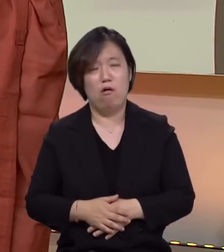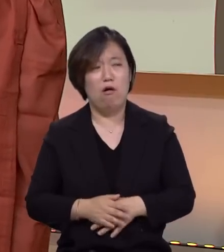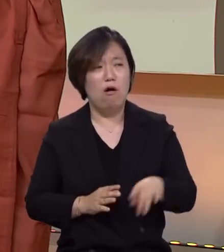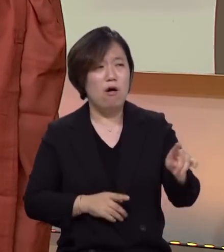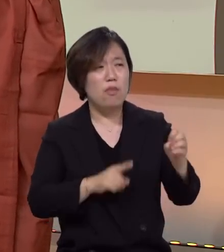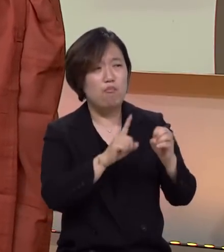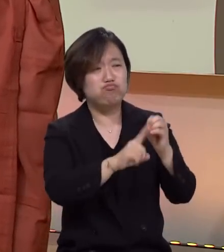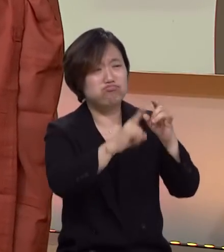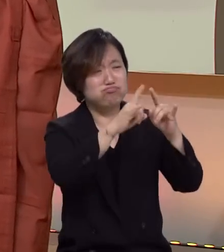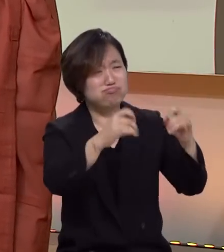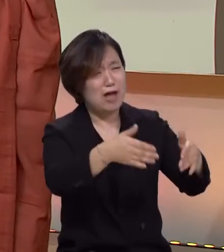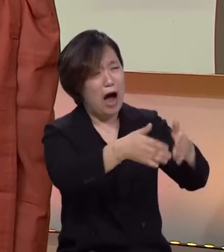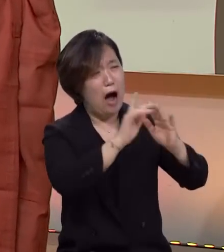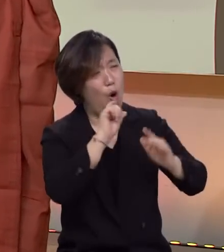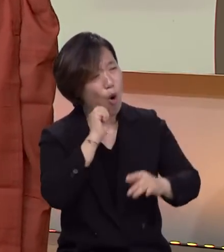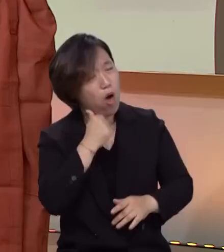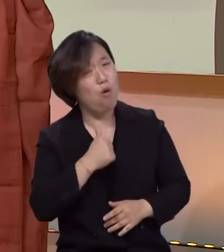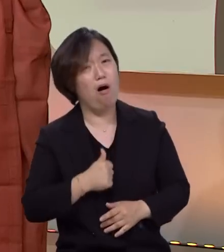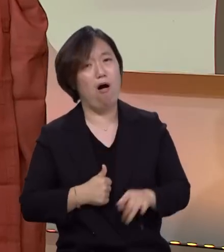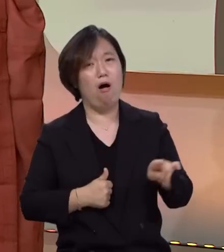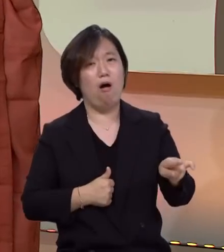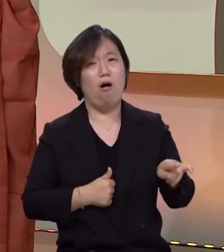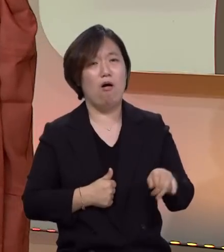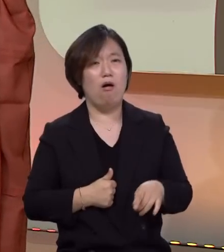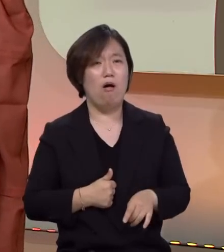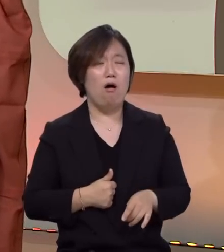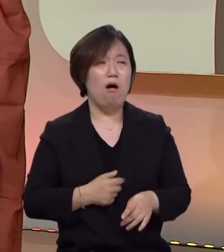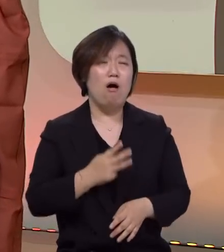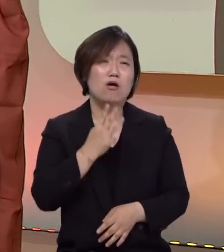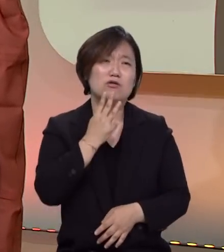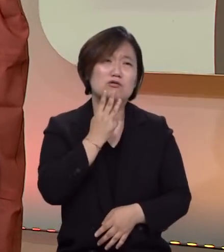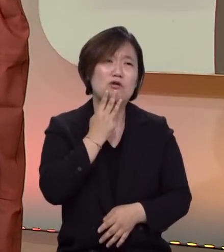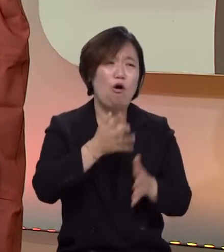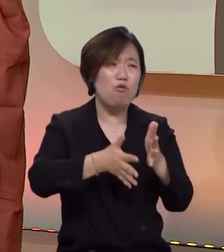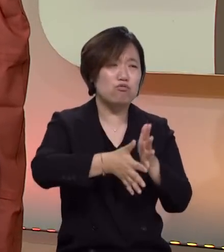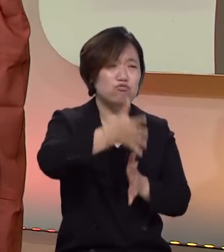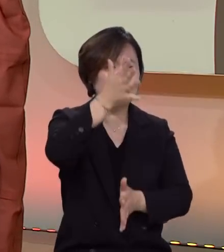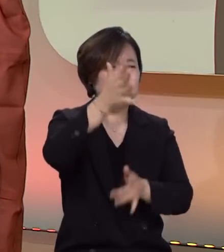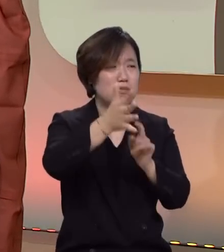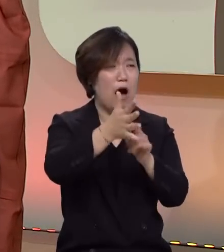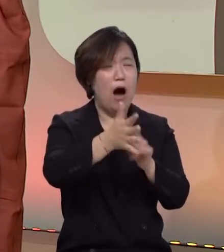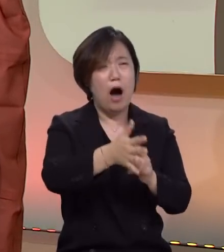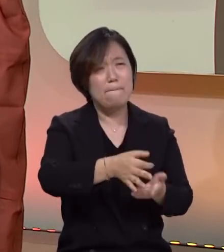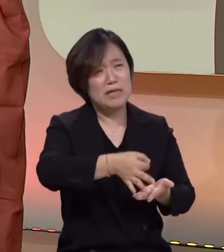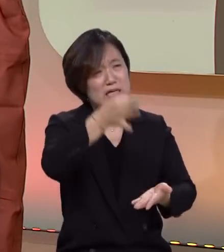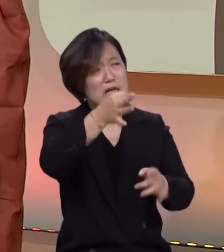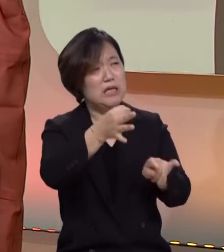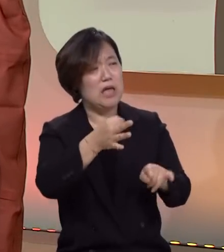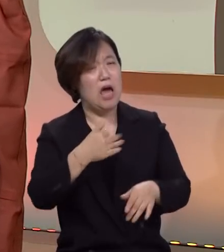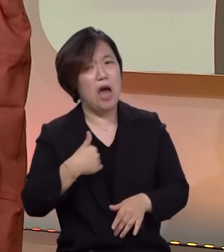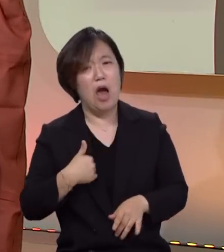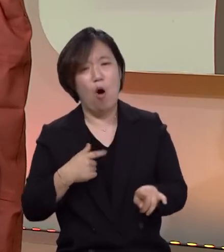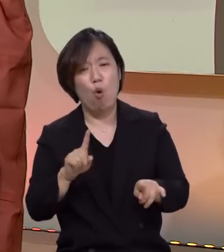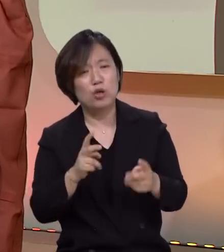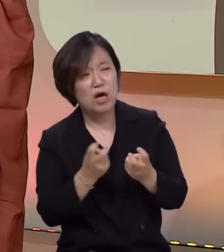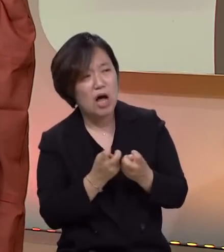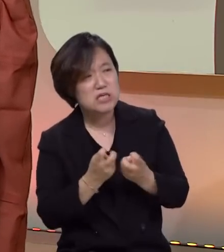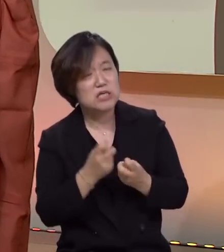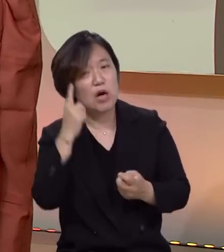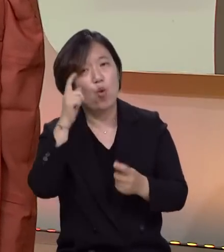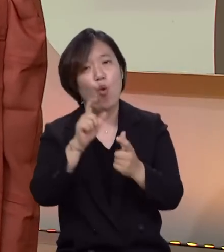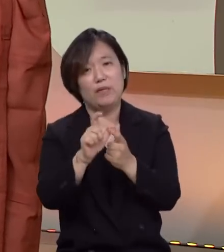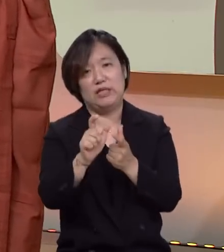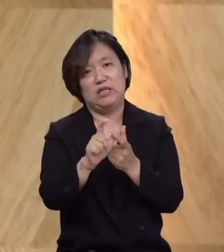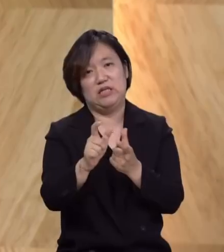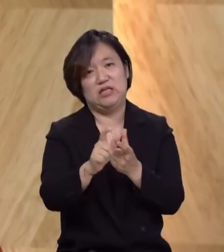불사하나이 서울 한복판에 어떻게 해야 지금 시기에 부처님 도량을 불사나 곰곰이 생각